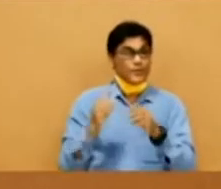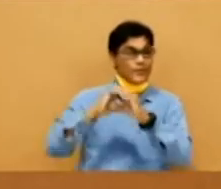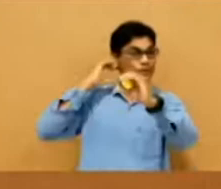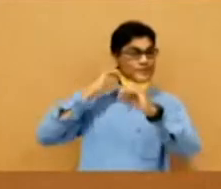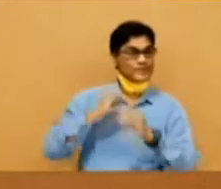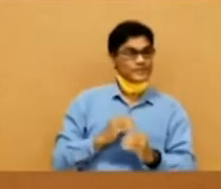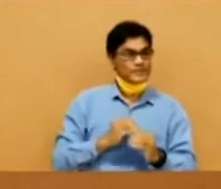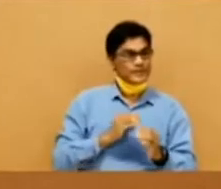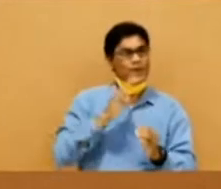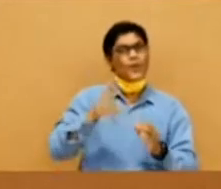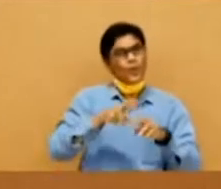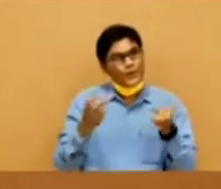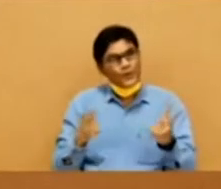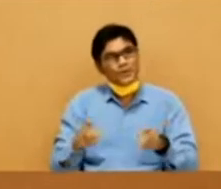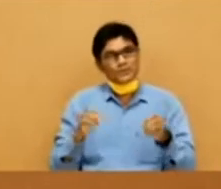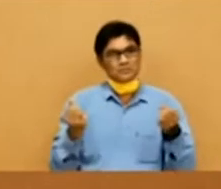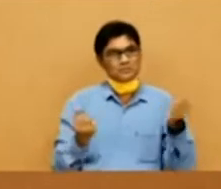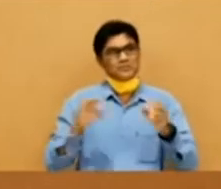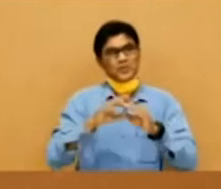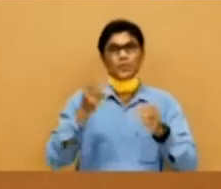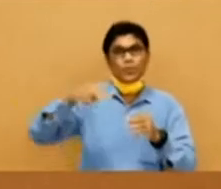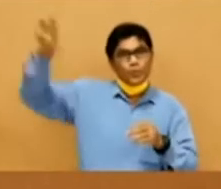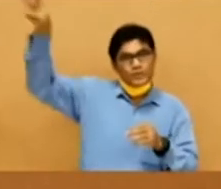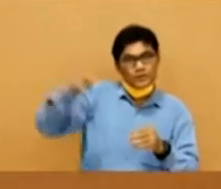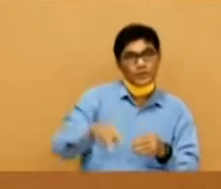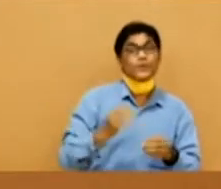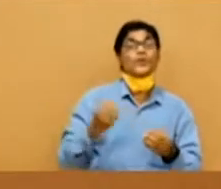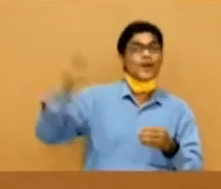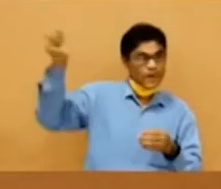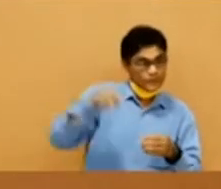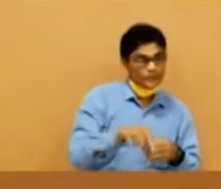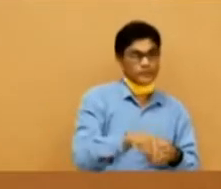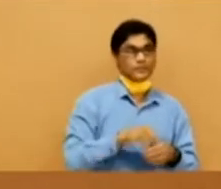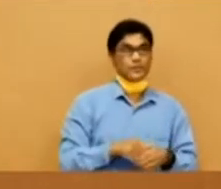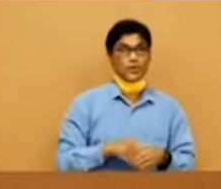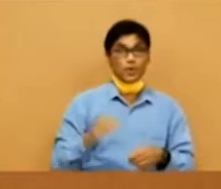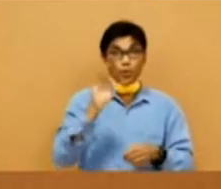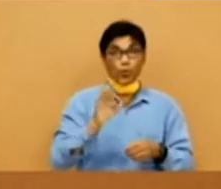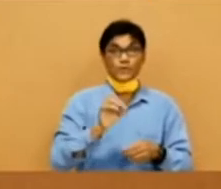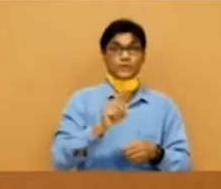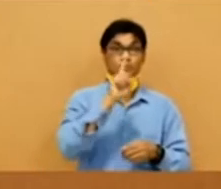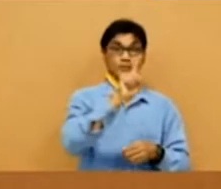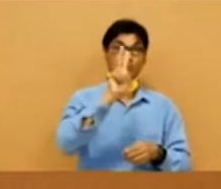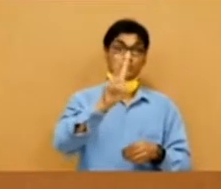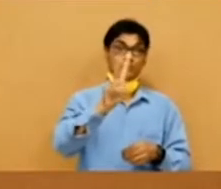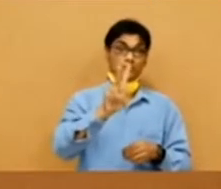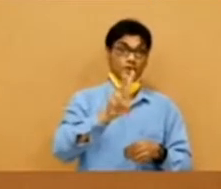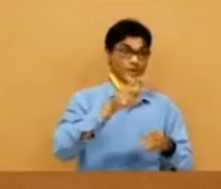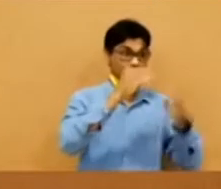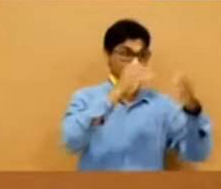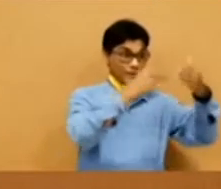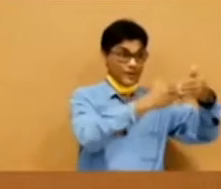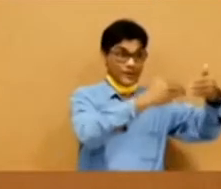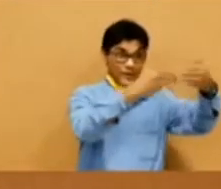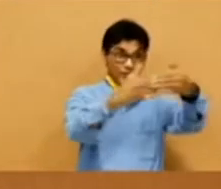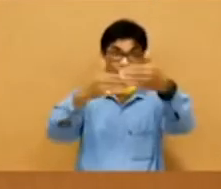କିମ୍ବା ଅନ୍ୟ ଯାନବାହନରେ ଓଡ଼ିଶାକୁ ଯେତେବେଳେ ଆସୁଛନ୍ତି ସେମାନେ ଓଡ଼ିଶାର 12 ନିର୍ଦ୍ଧାରିତ